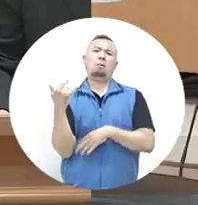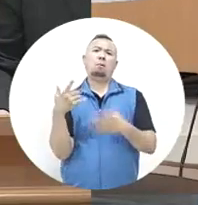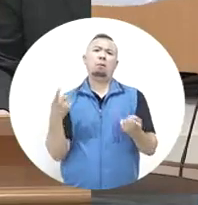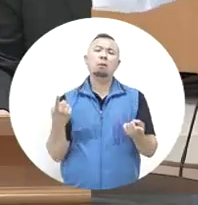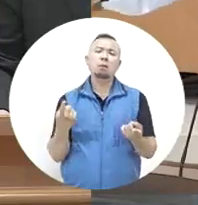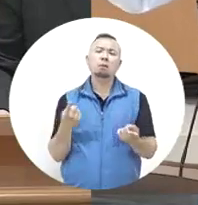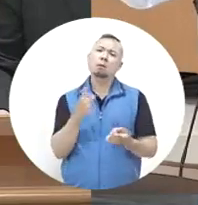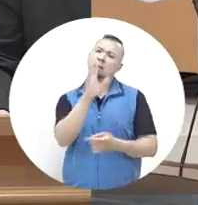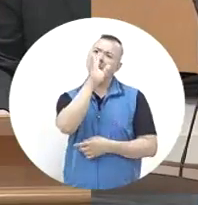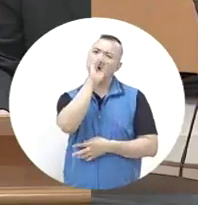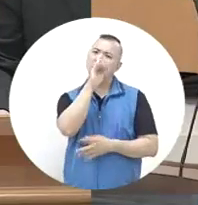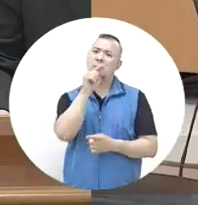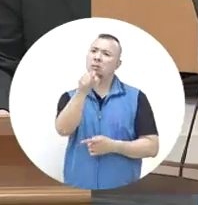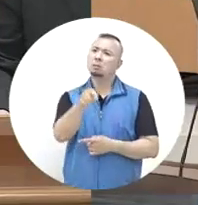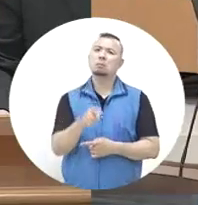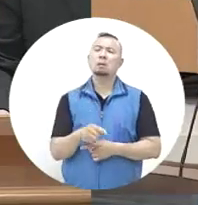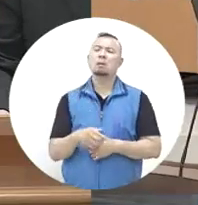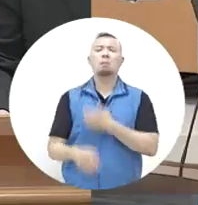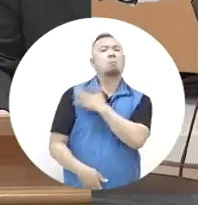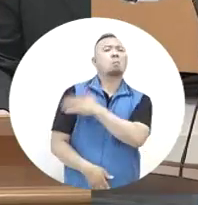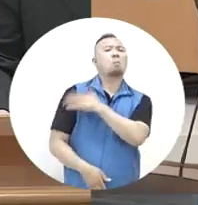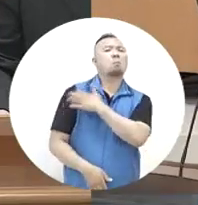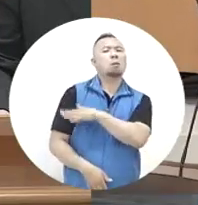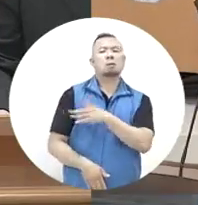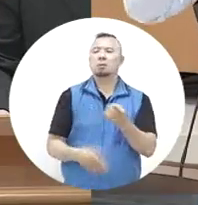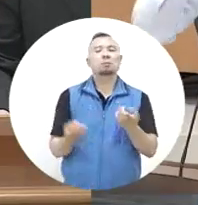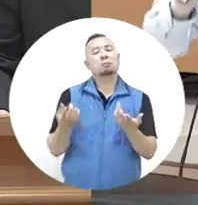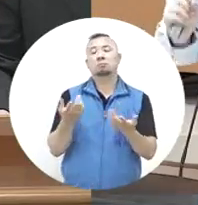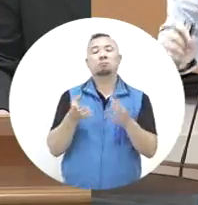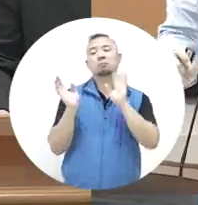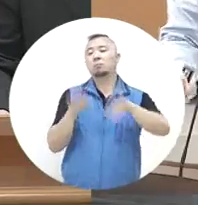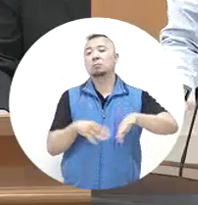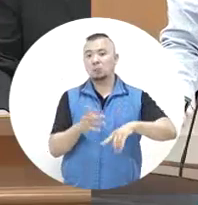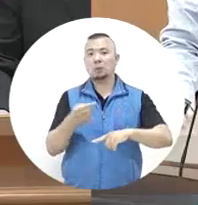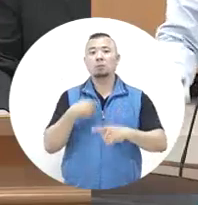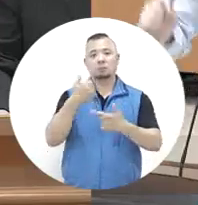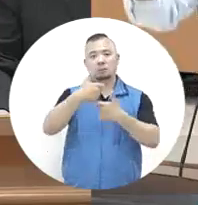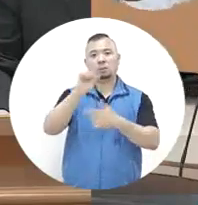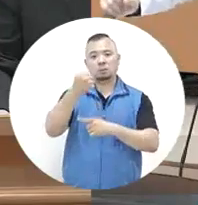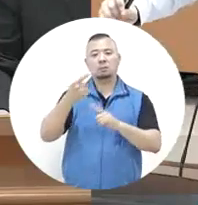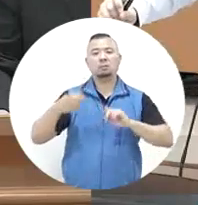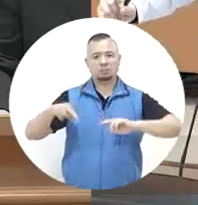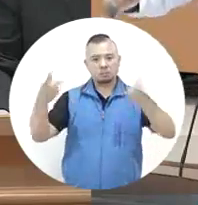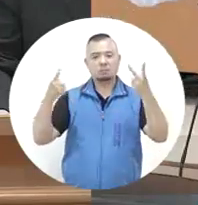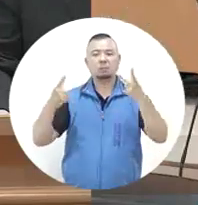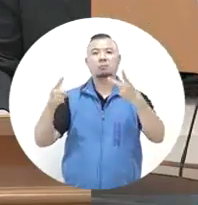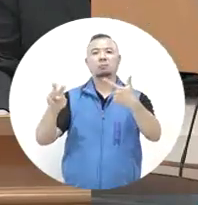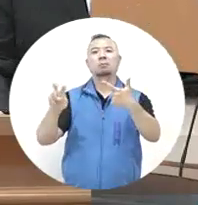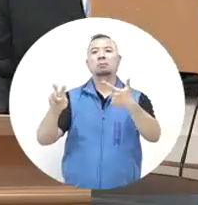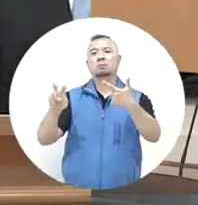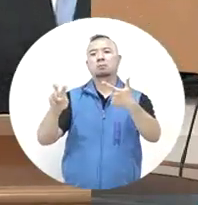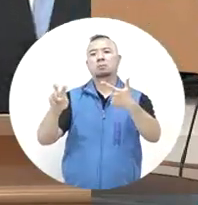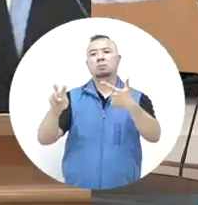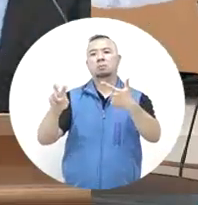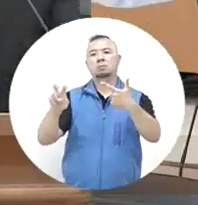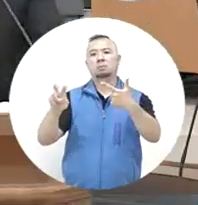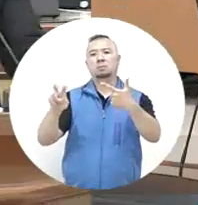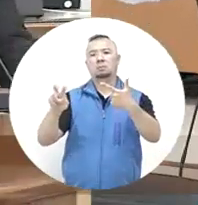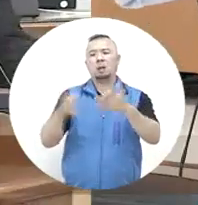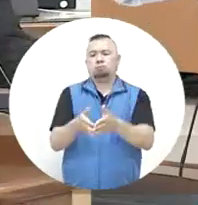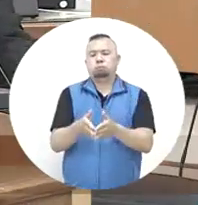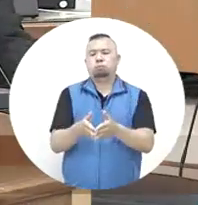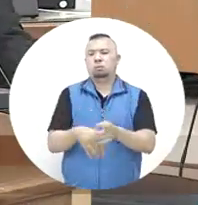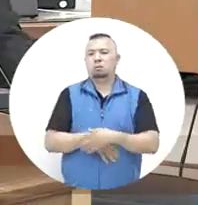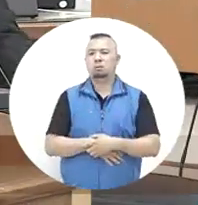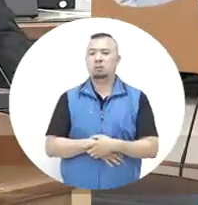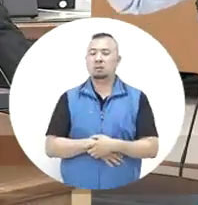哦啊，好啦，反正我是建议说要把它改成6:20，强烈建议哦，因为你6:20，你